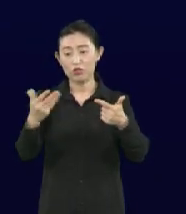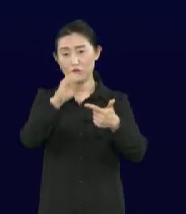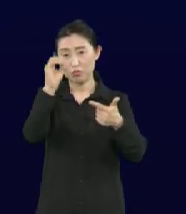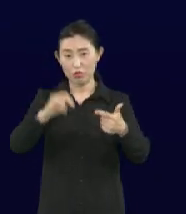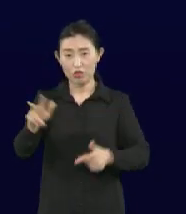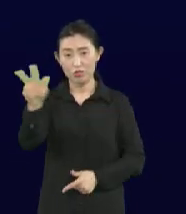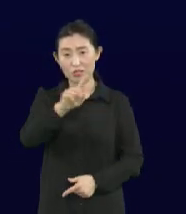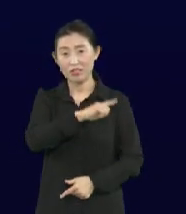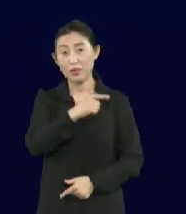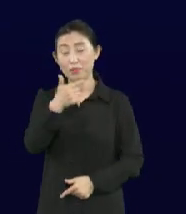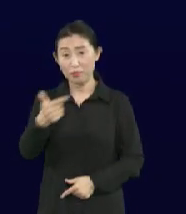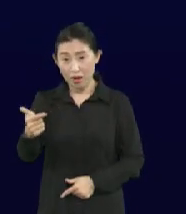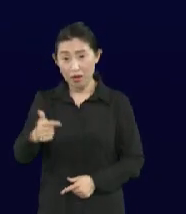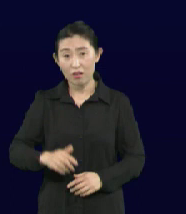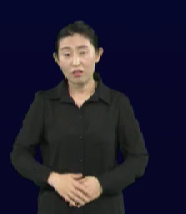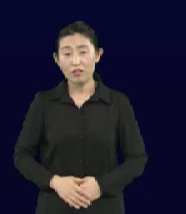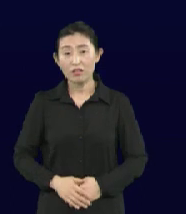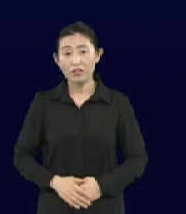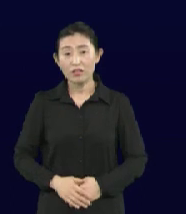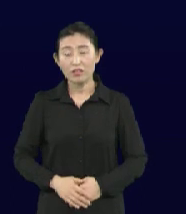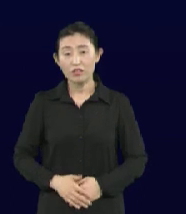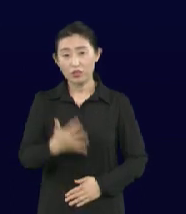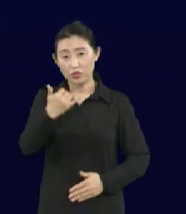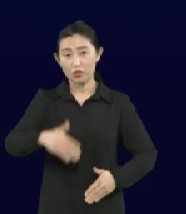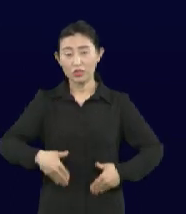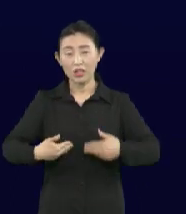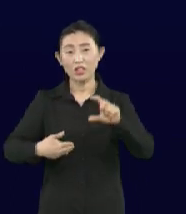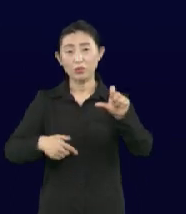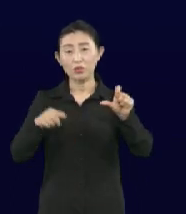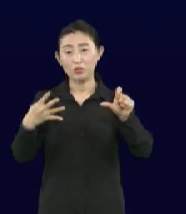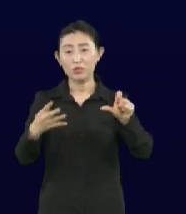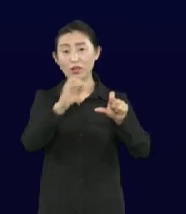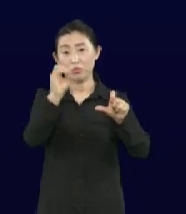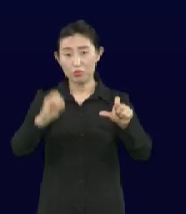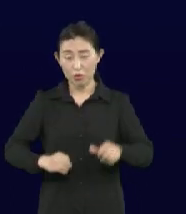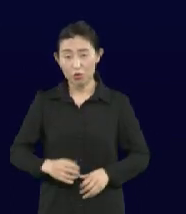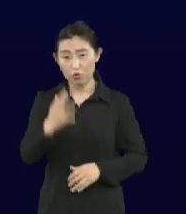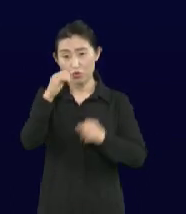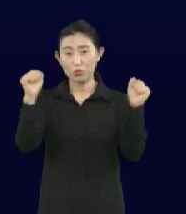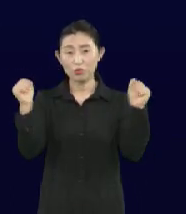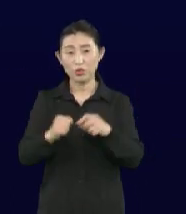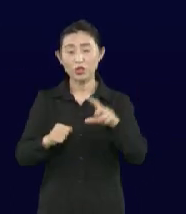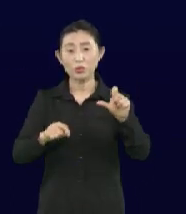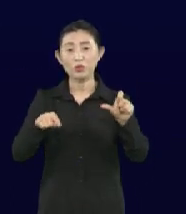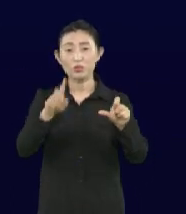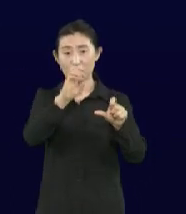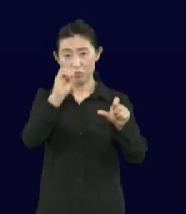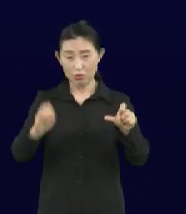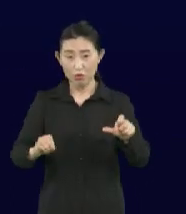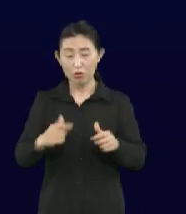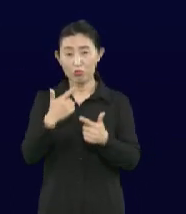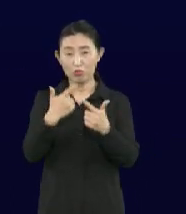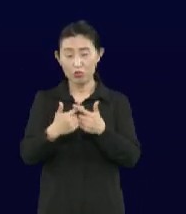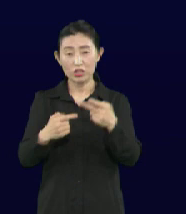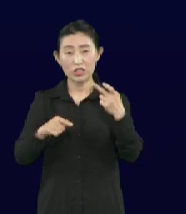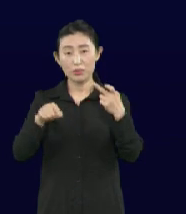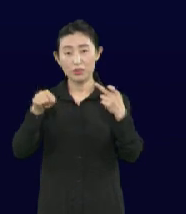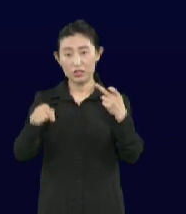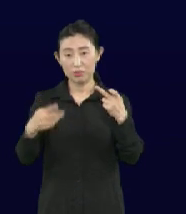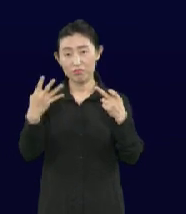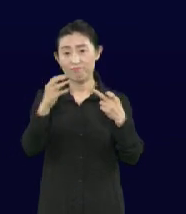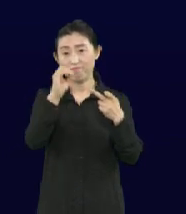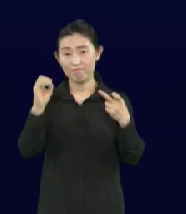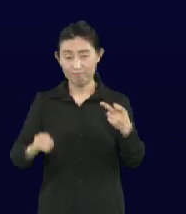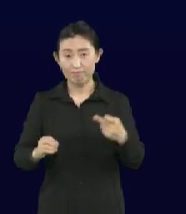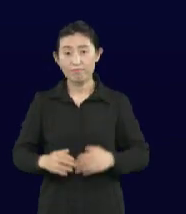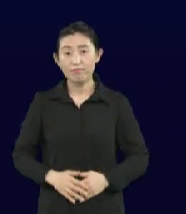16.9%로 전국에서 가장 높았고 다음은 충남 15.4%, 충북 15.1%, 부산